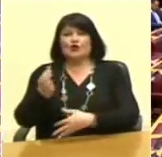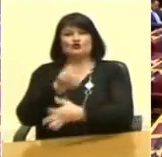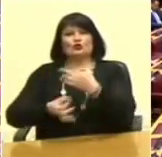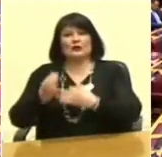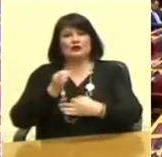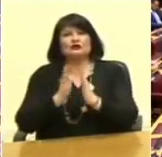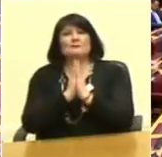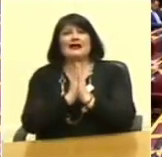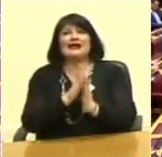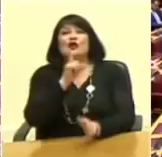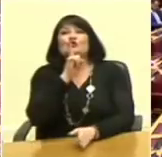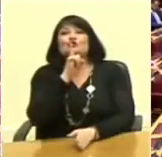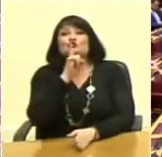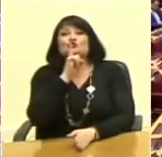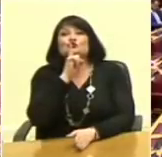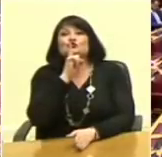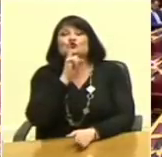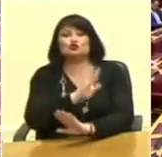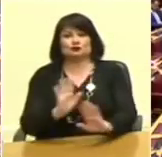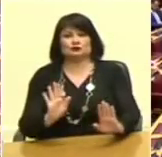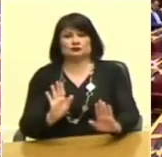παρακαλώ σιωπή.